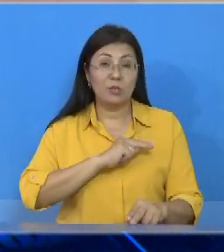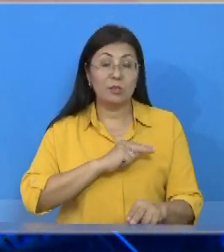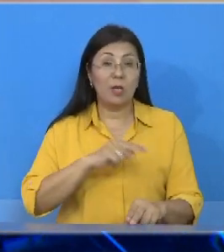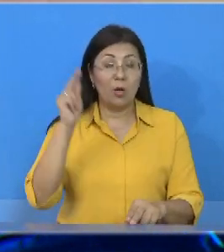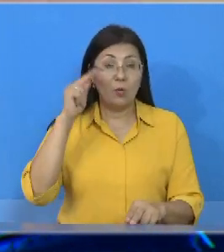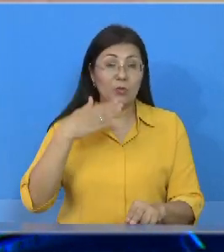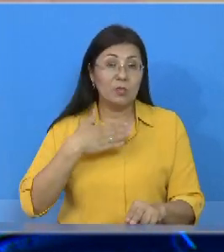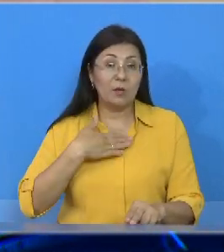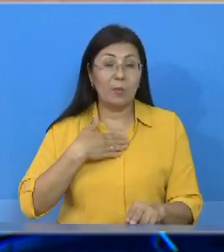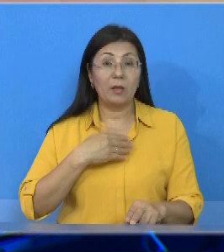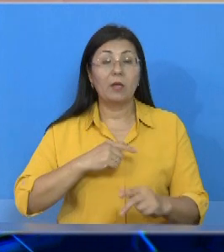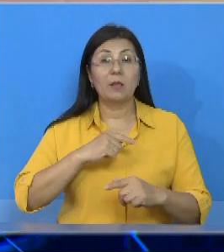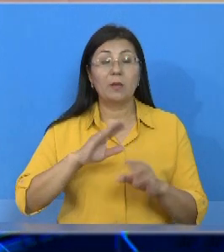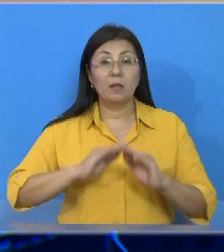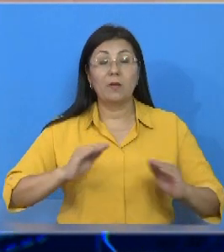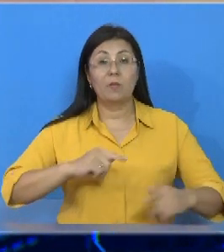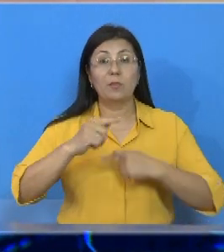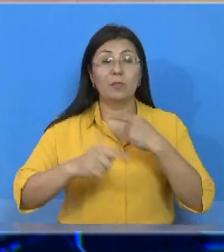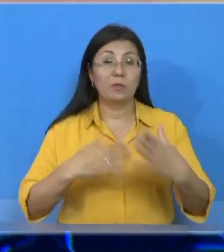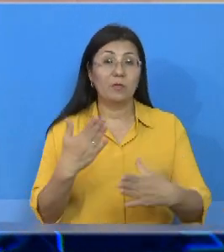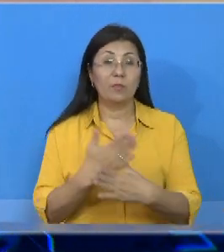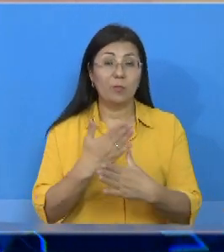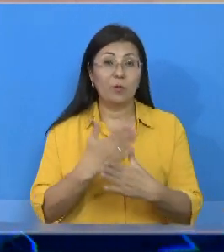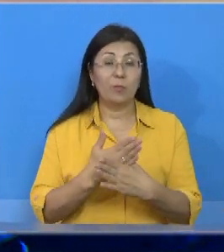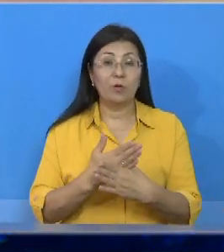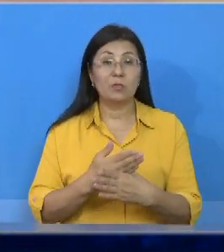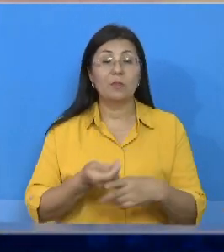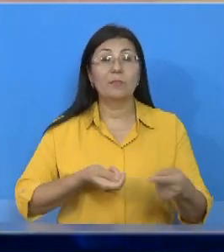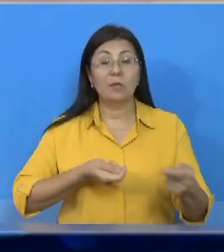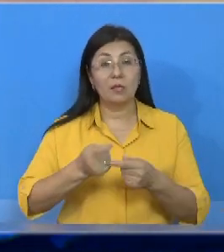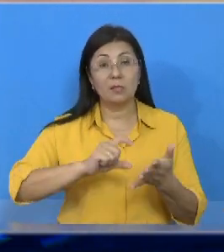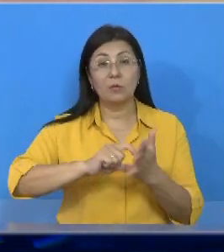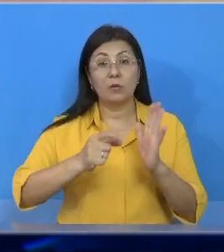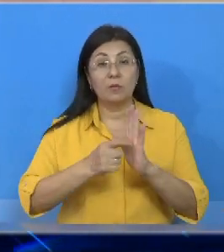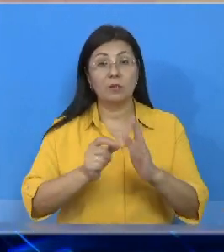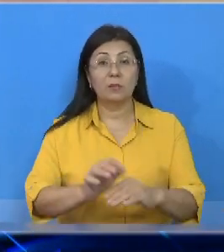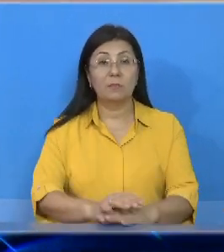моих внуков, как бы в помощь классным руководителям.